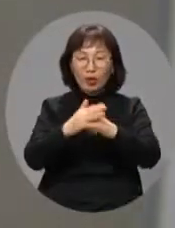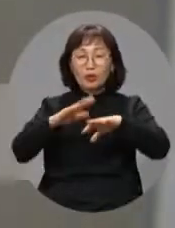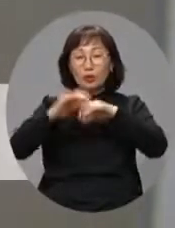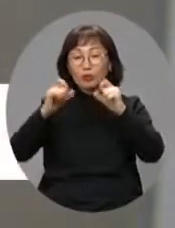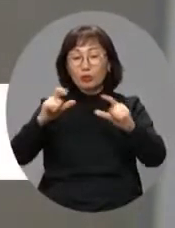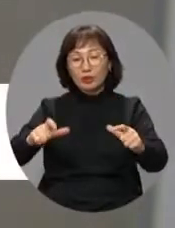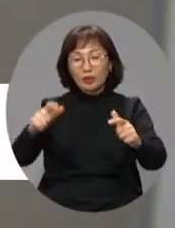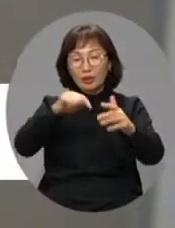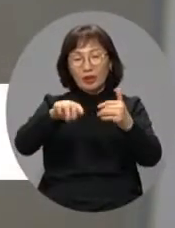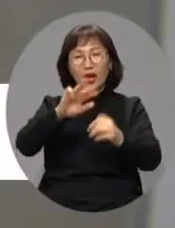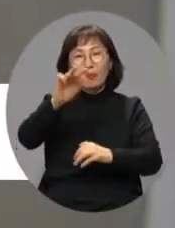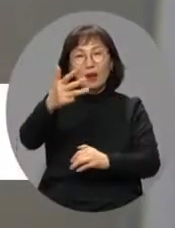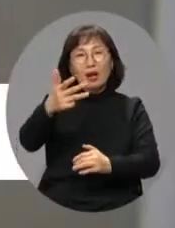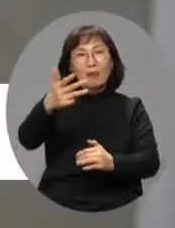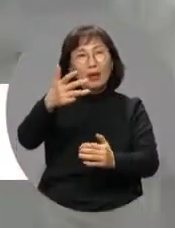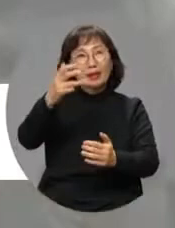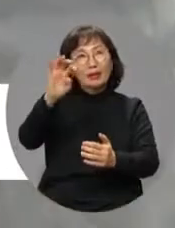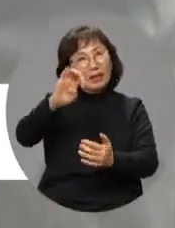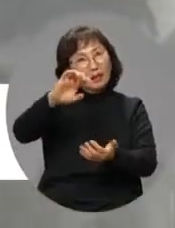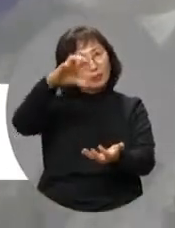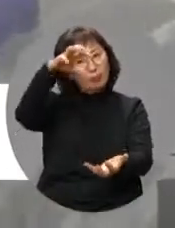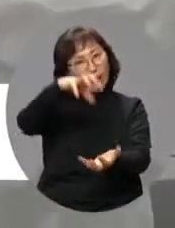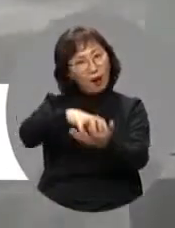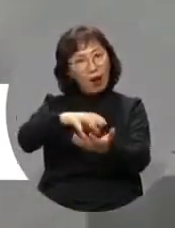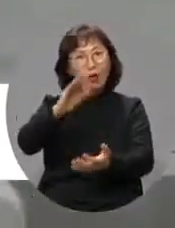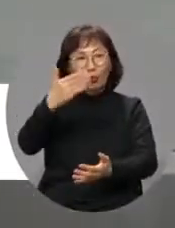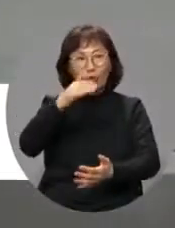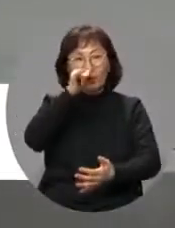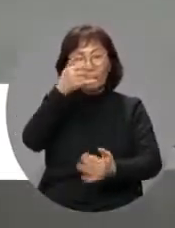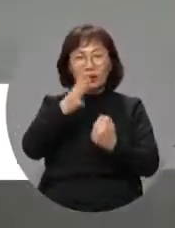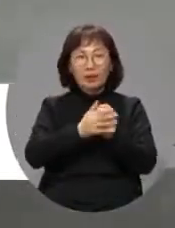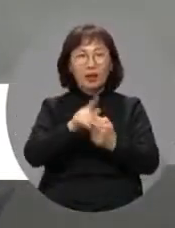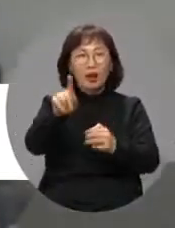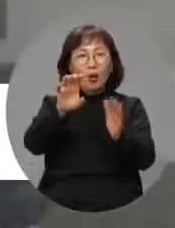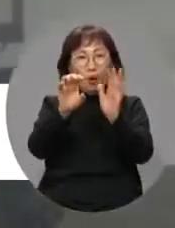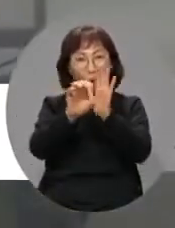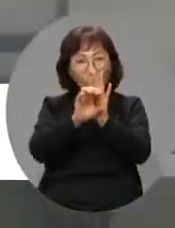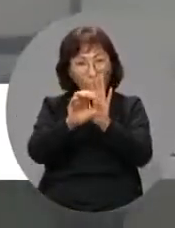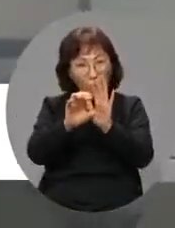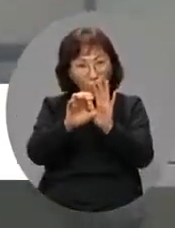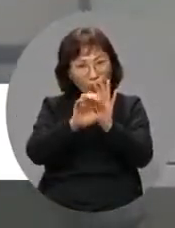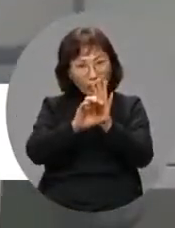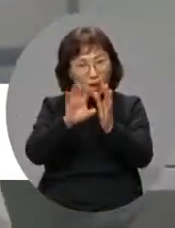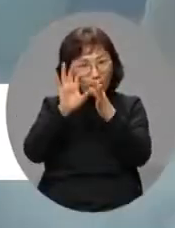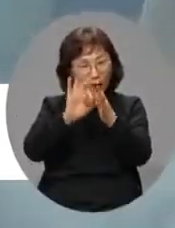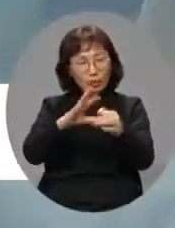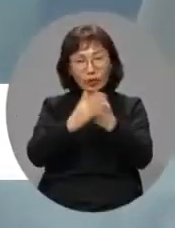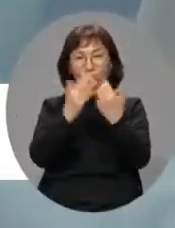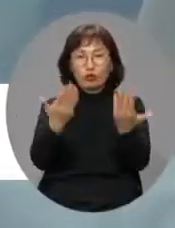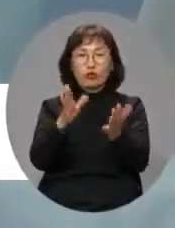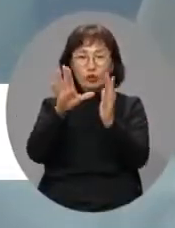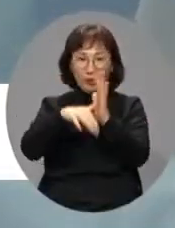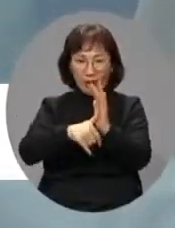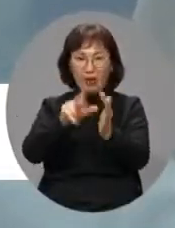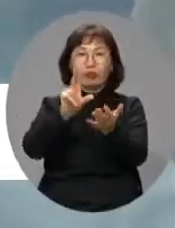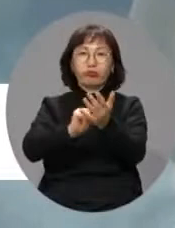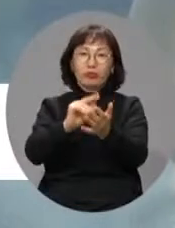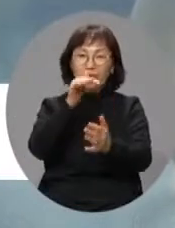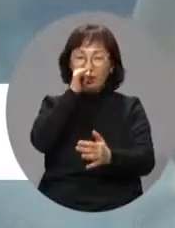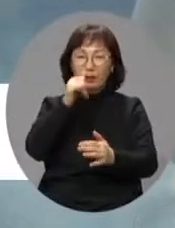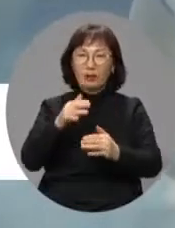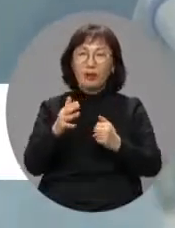확진자는 840명을 넘어섰는데 연휴가 코로나19 확산에 고비가 될 전망입니다. 최근